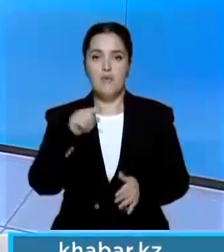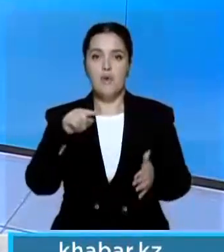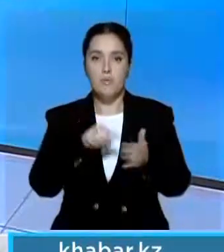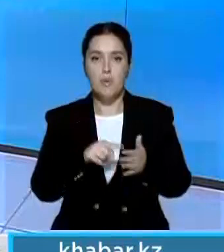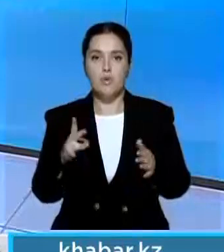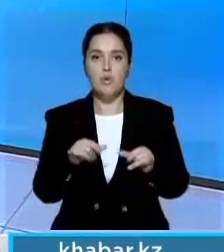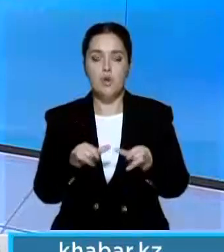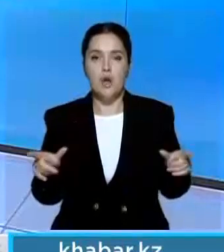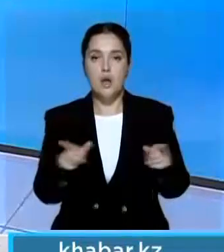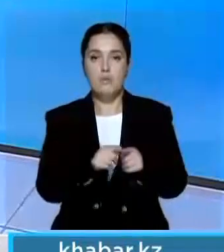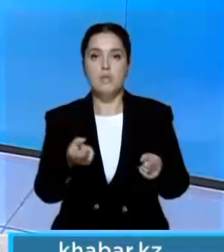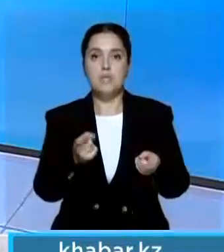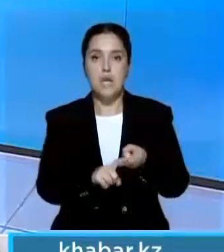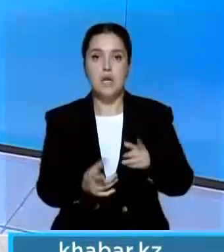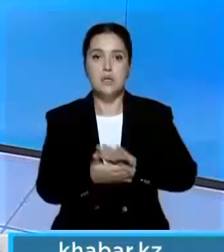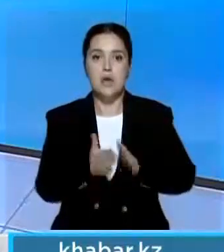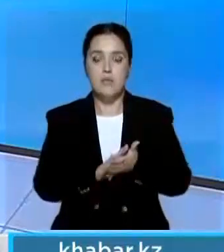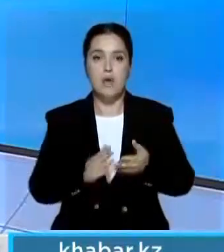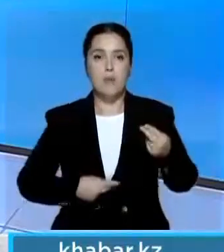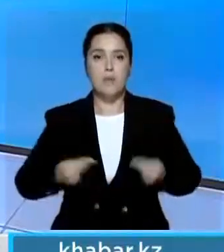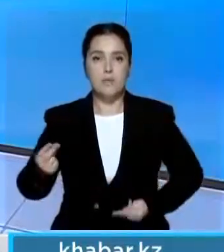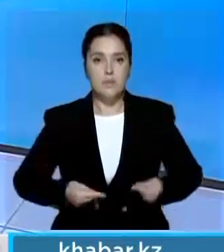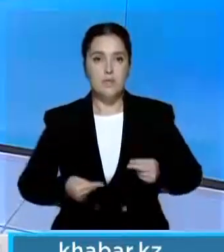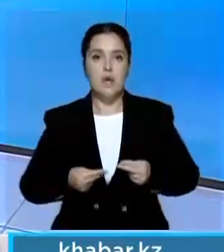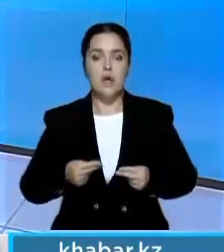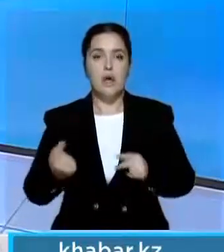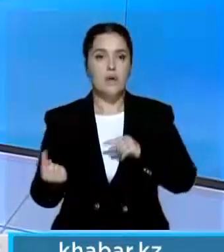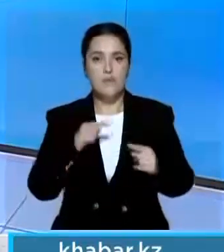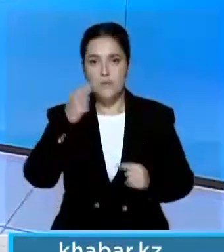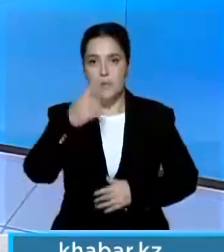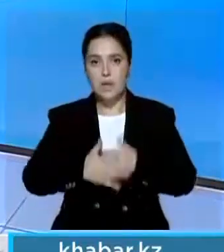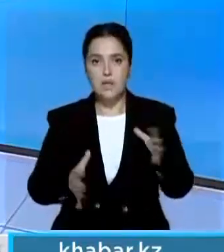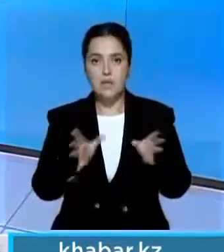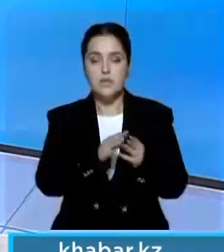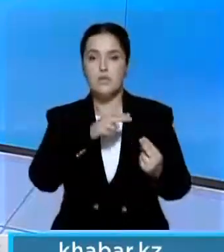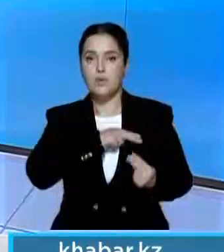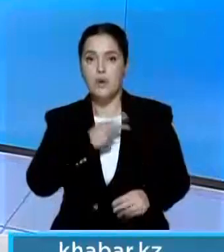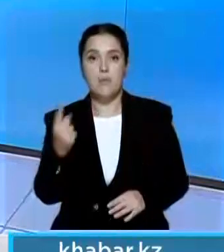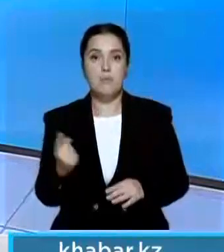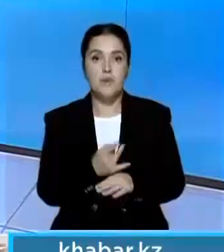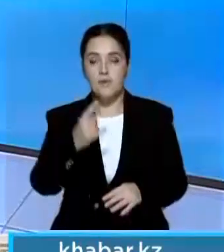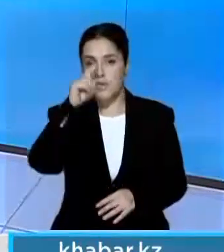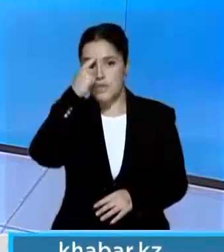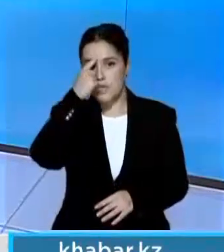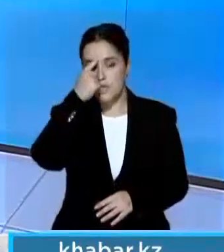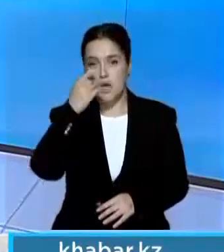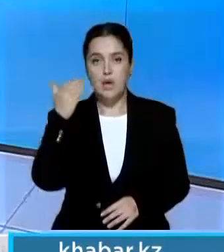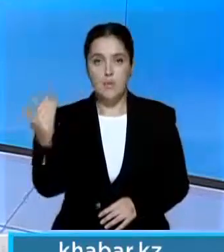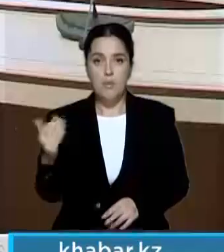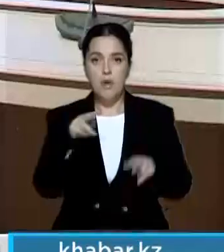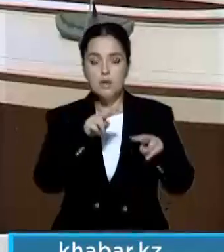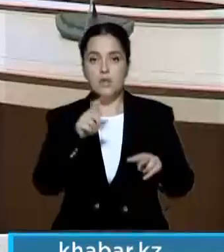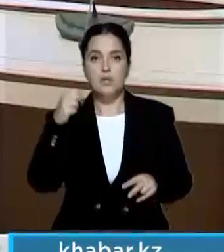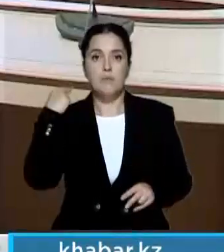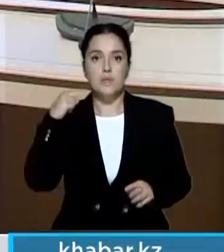вопросы расширения партнёрства а также договорились о подписании меморандума о взаимопонимании и сотрудничестве впервые индийские коллеги